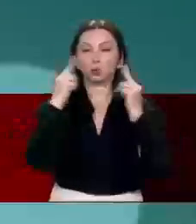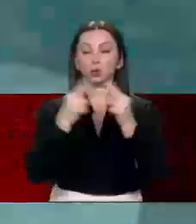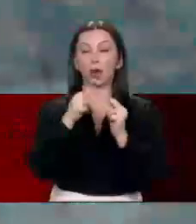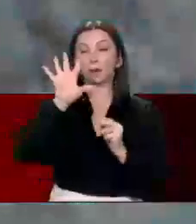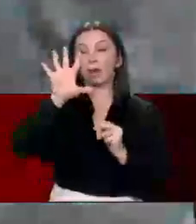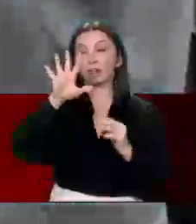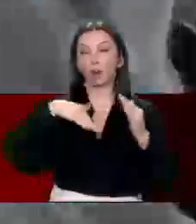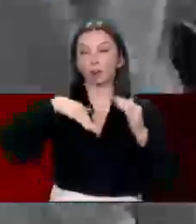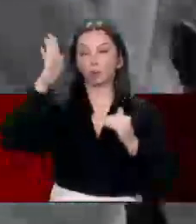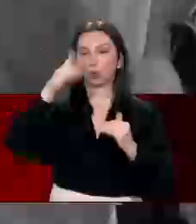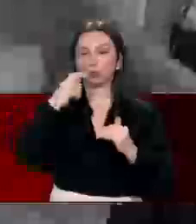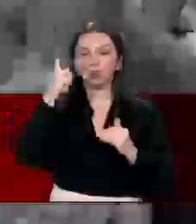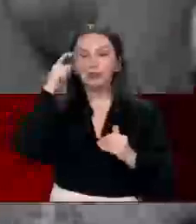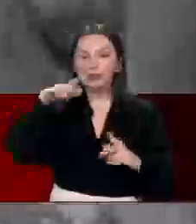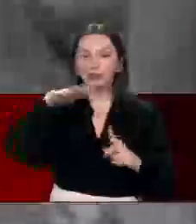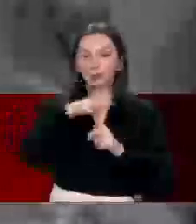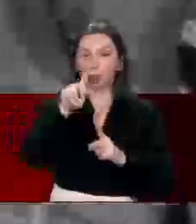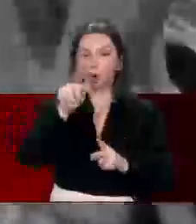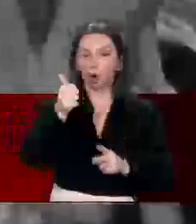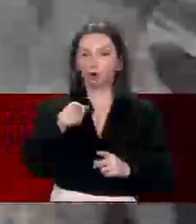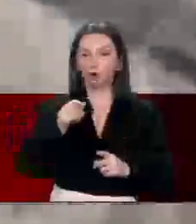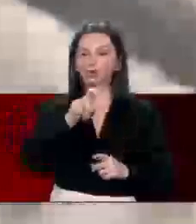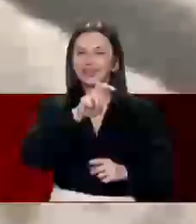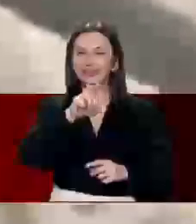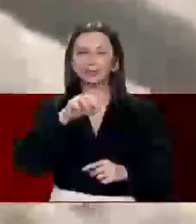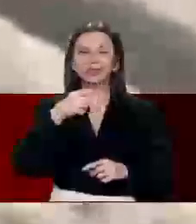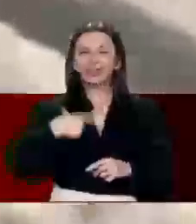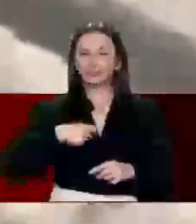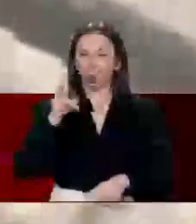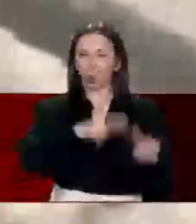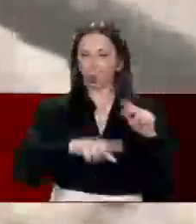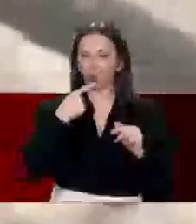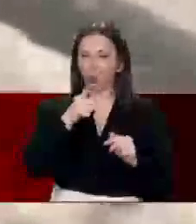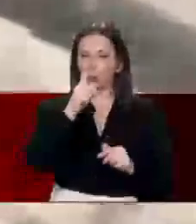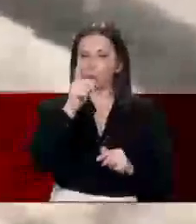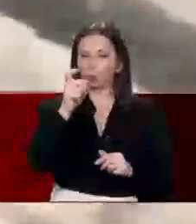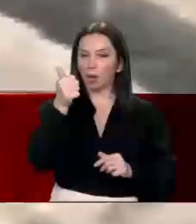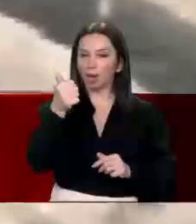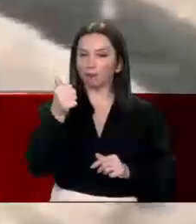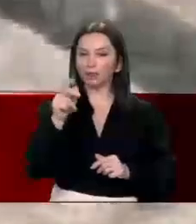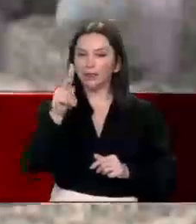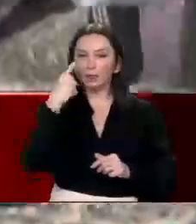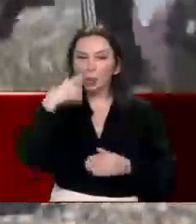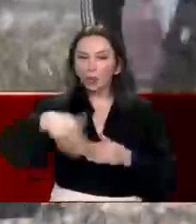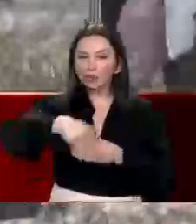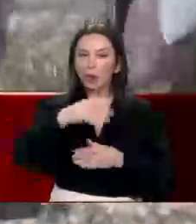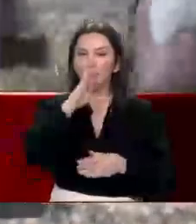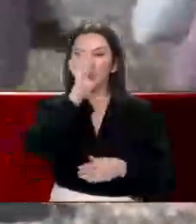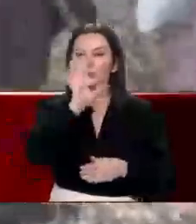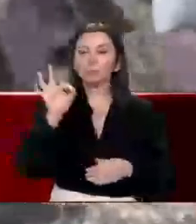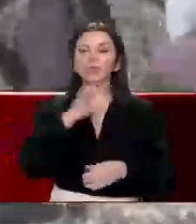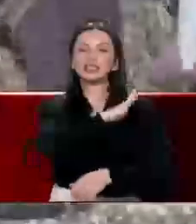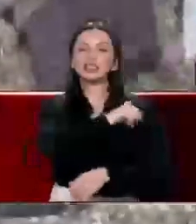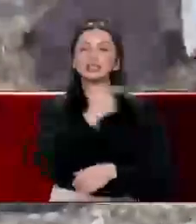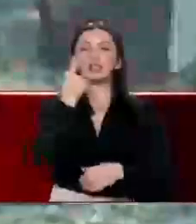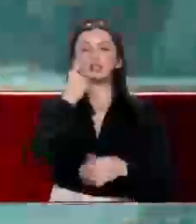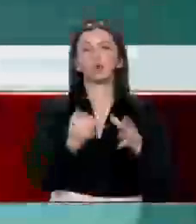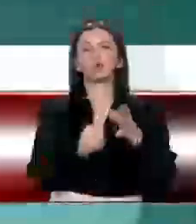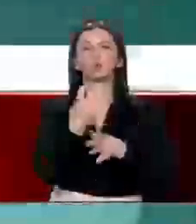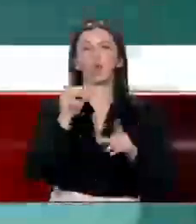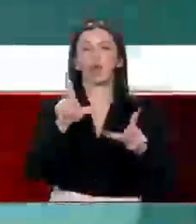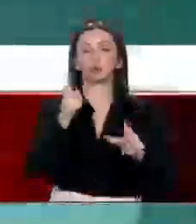büyüktür İsrail saldırılarında 16000 sivil katledildiğini söyledi sınırları temelinde bağımsız Filistin Devleti kurulmalı